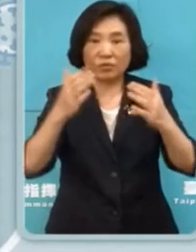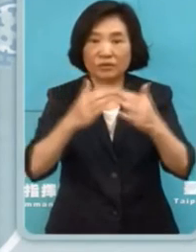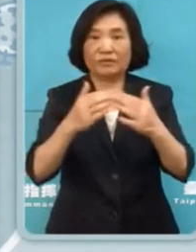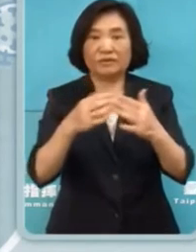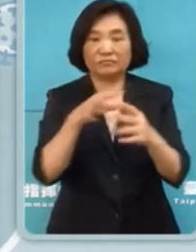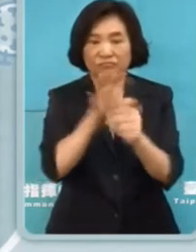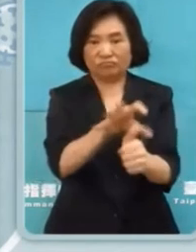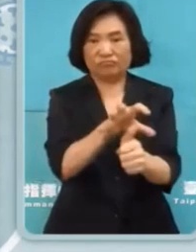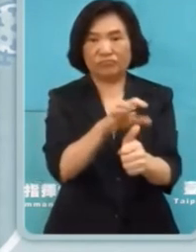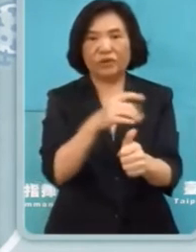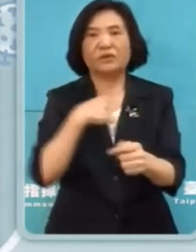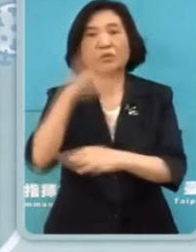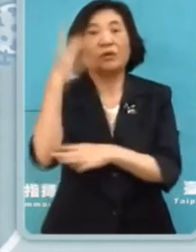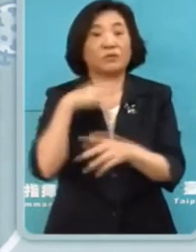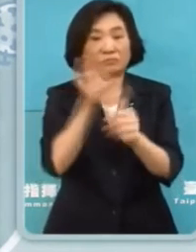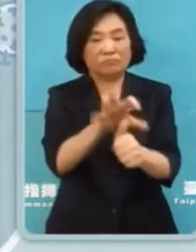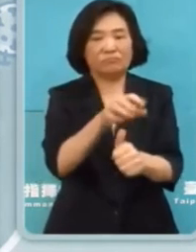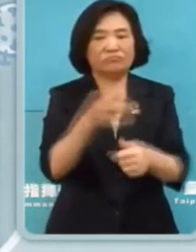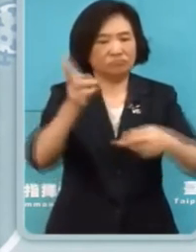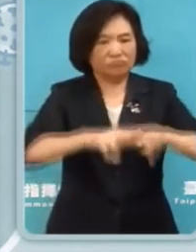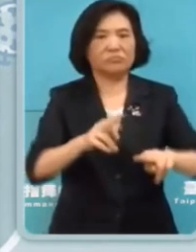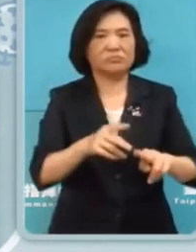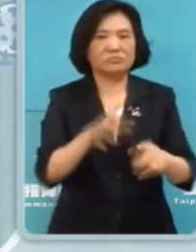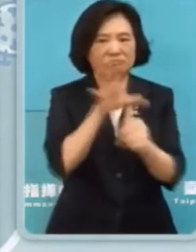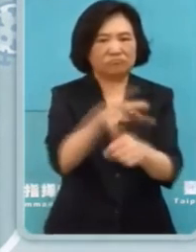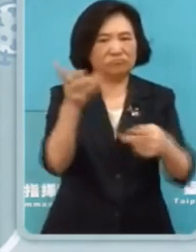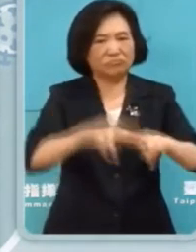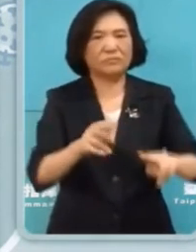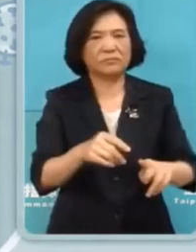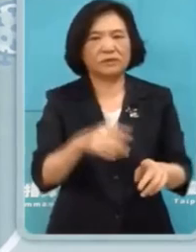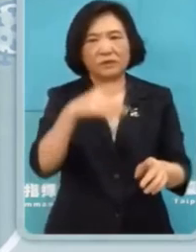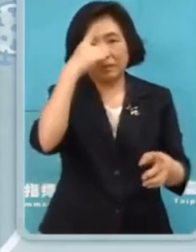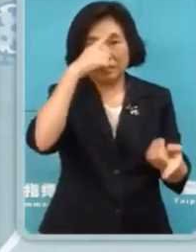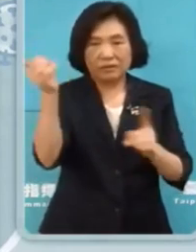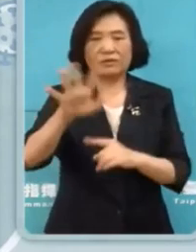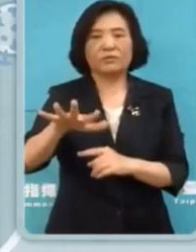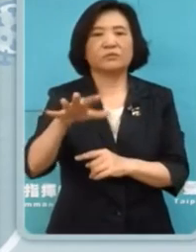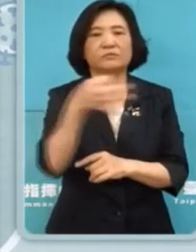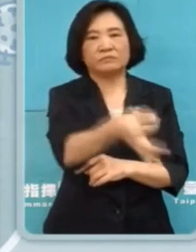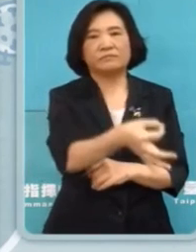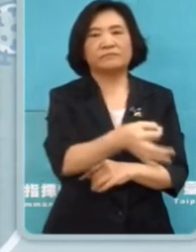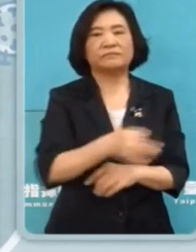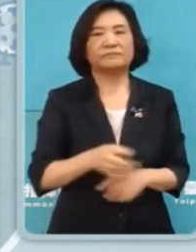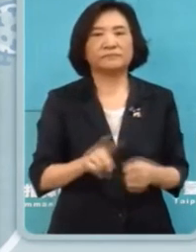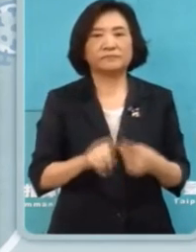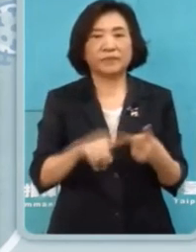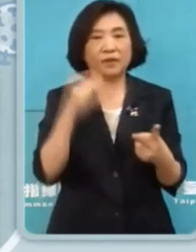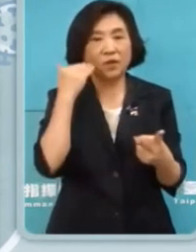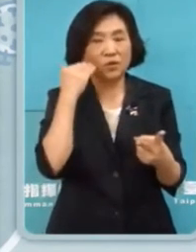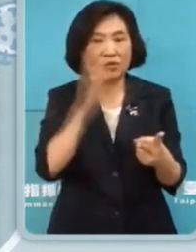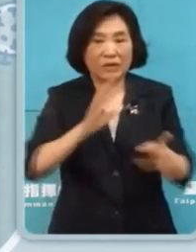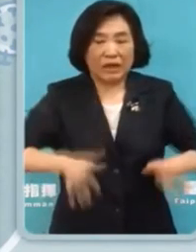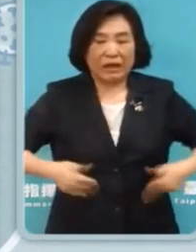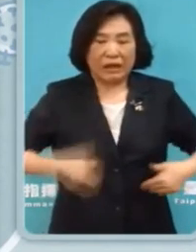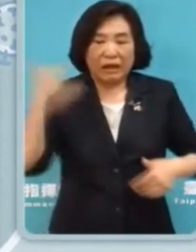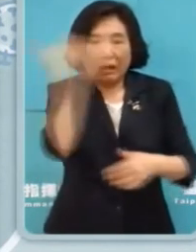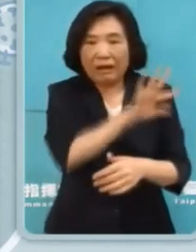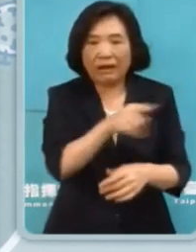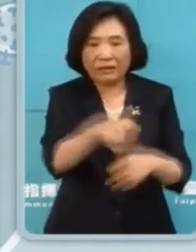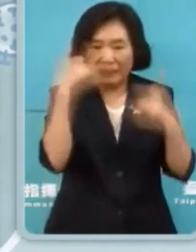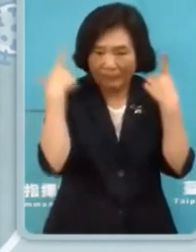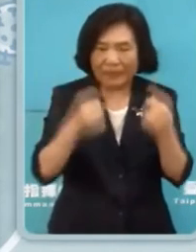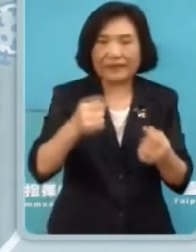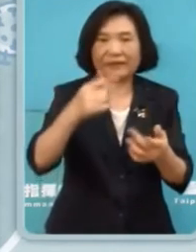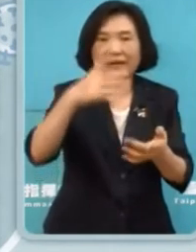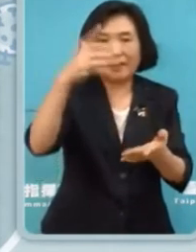力强迫你休摊嘛，停止工作，一天是补助5000块。那如果有因为紧急，你知道你连撤